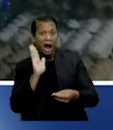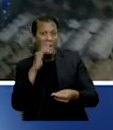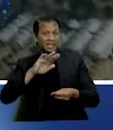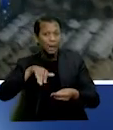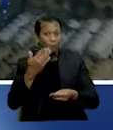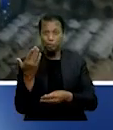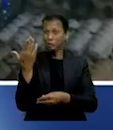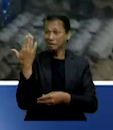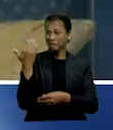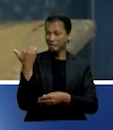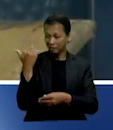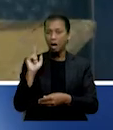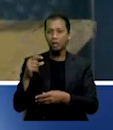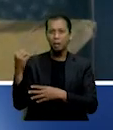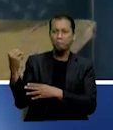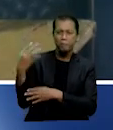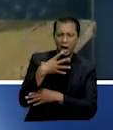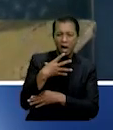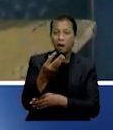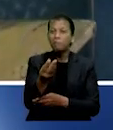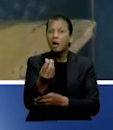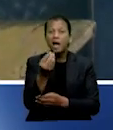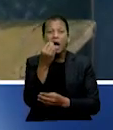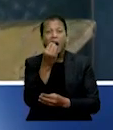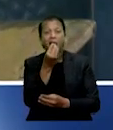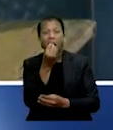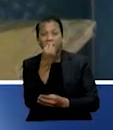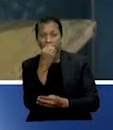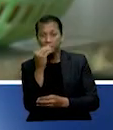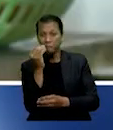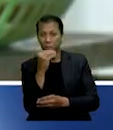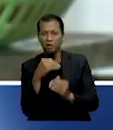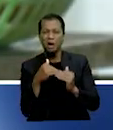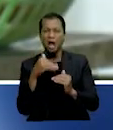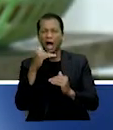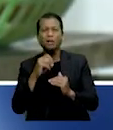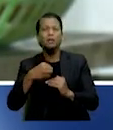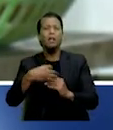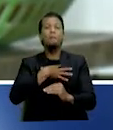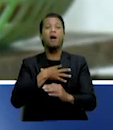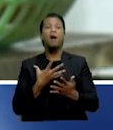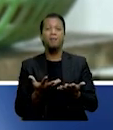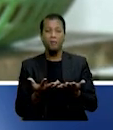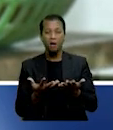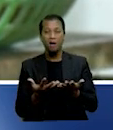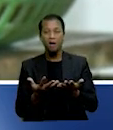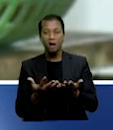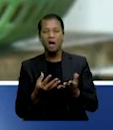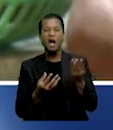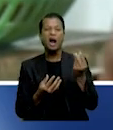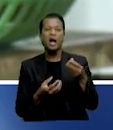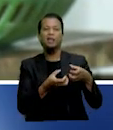tingginya harga pakan ayam sehingga berimbas terhadap harga jual dari telur itu sendiri. Dan kami pun tadi sempat